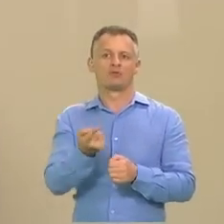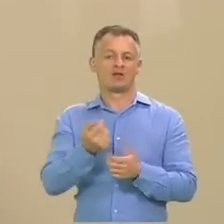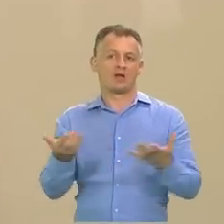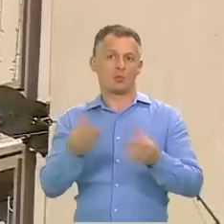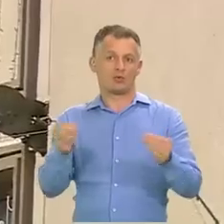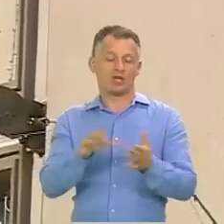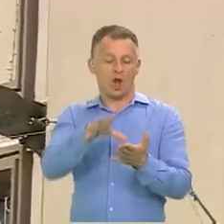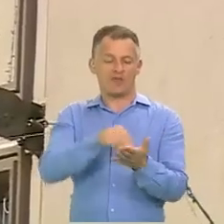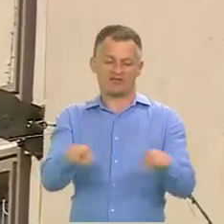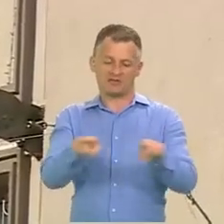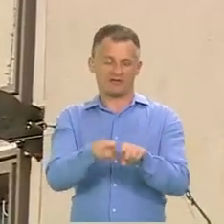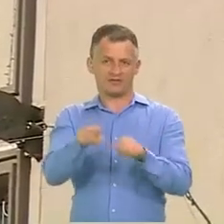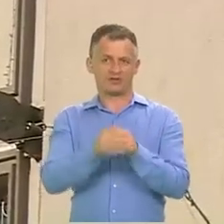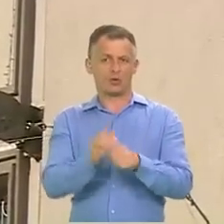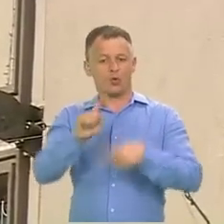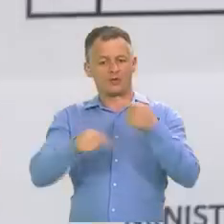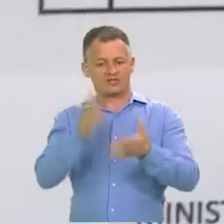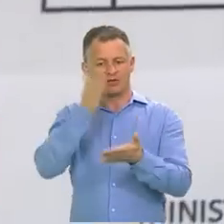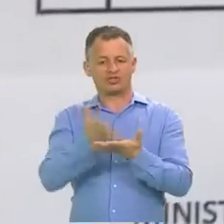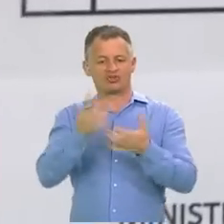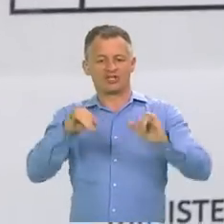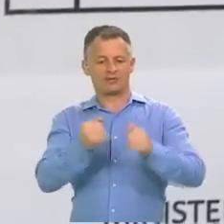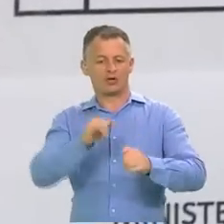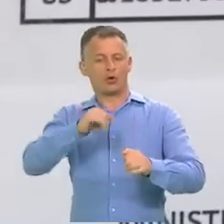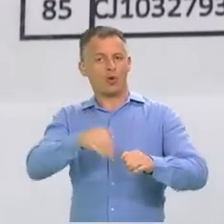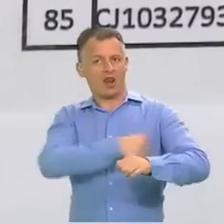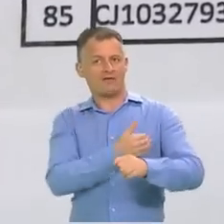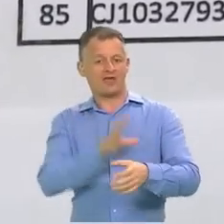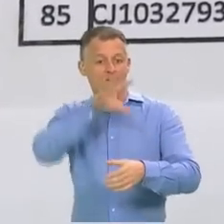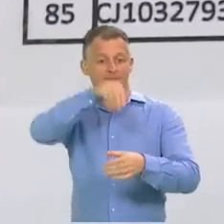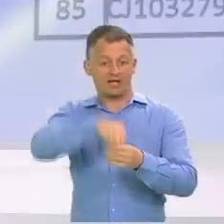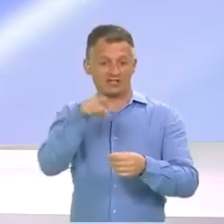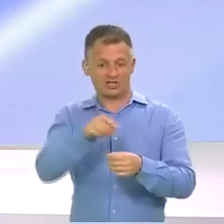urmează să se stabilească ce se va întâmpla și cu elevii implicați în acest dosar.